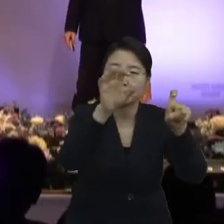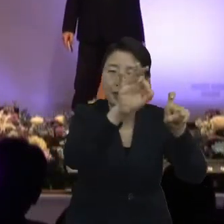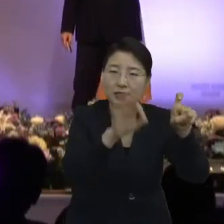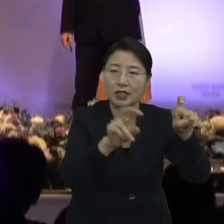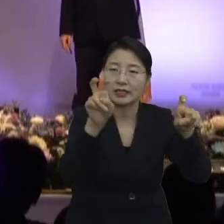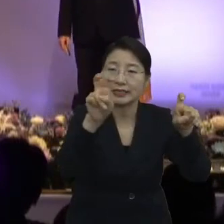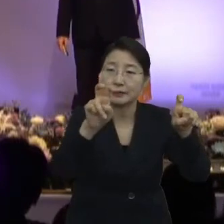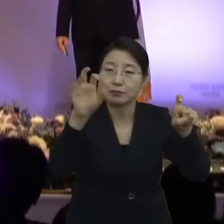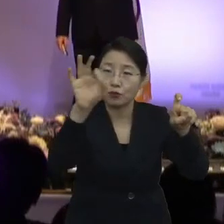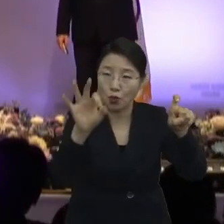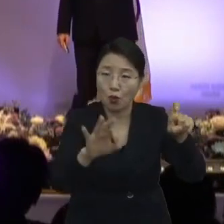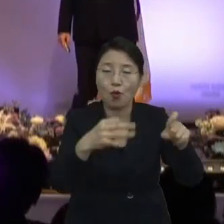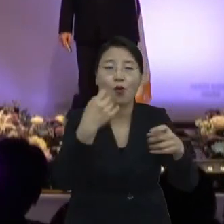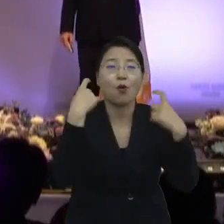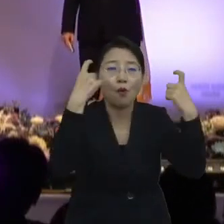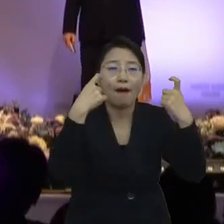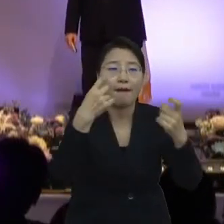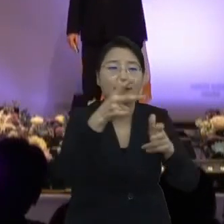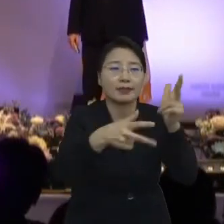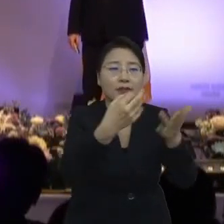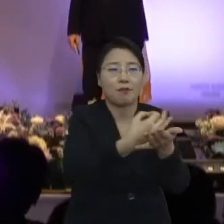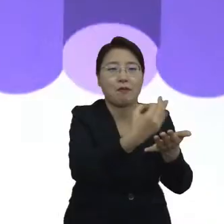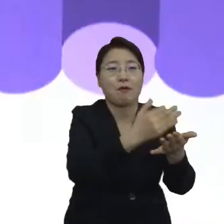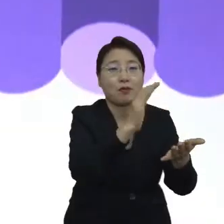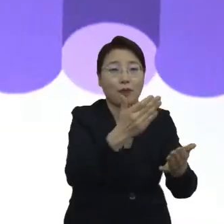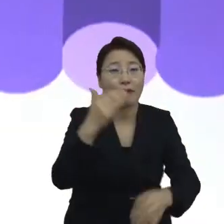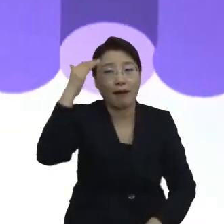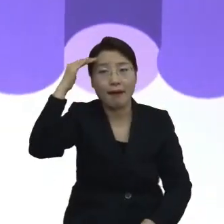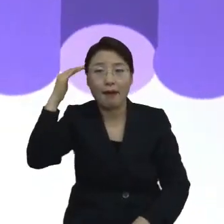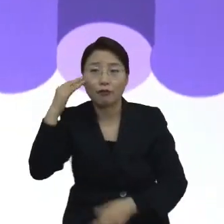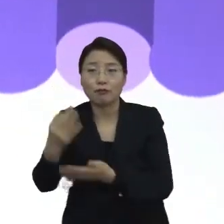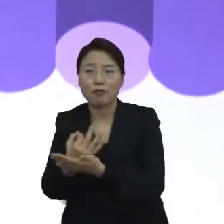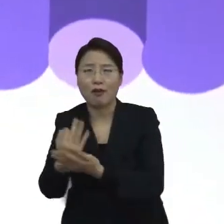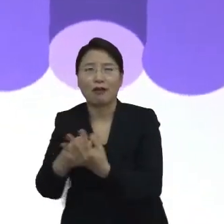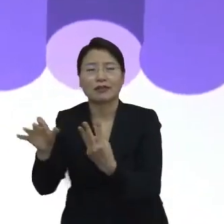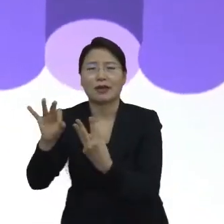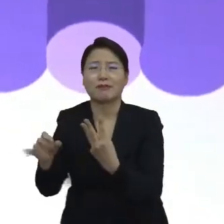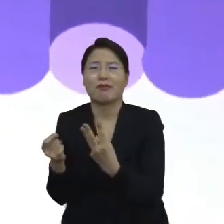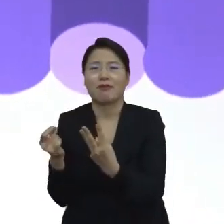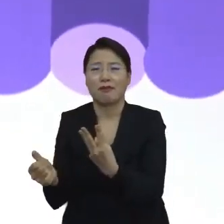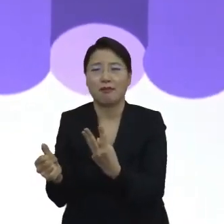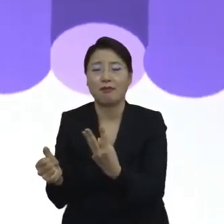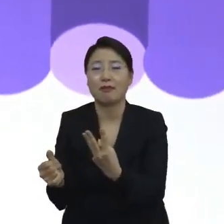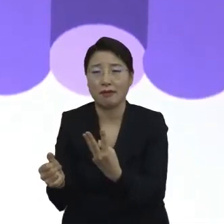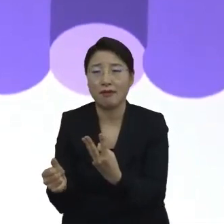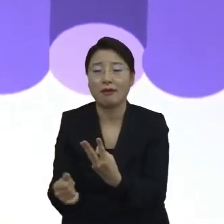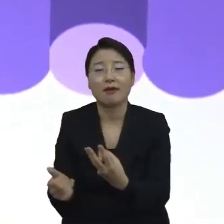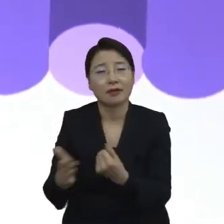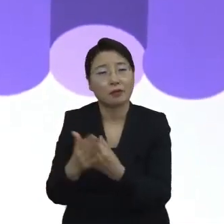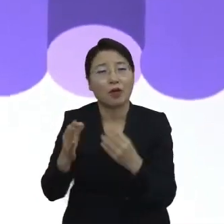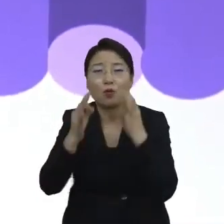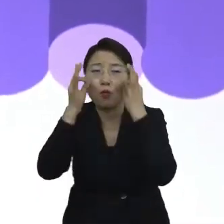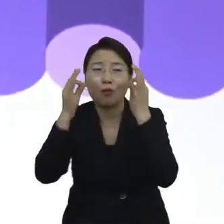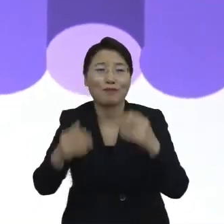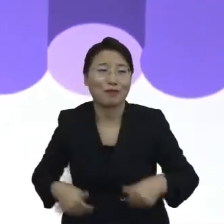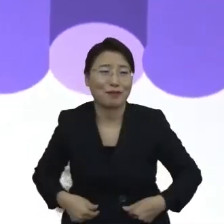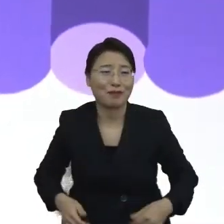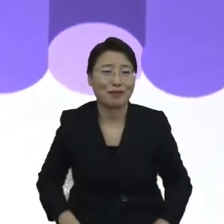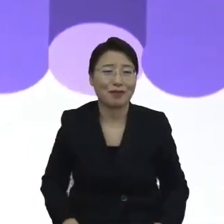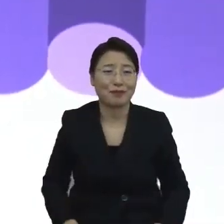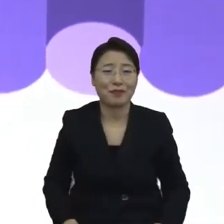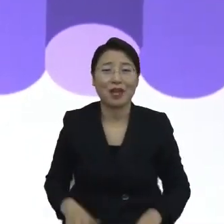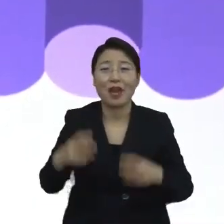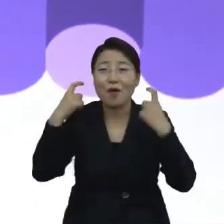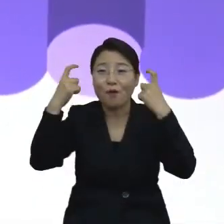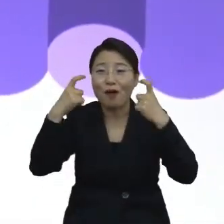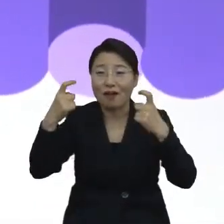GDP를 관광산업으로 창출하는데 우리나라는 아직 3%밖에 되지 않습니다. 그러니까 갈 길이 멀죠. 여기서 돈을 더